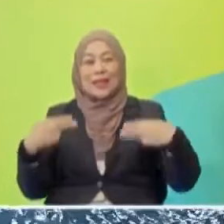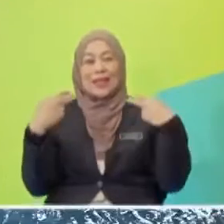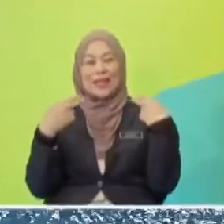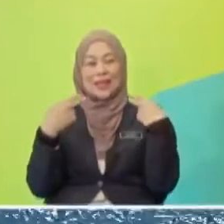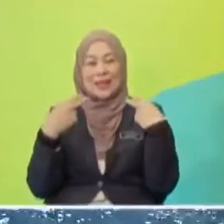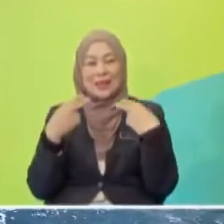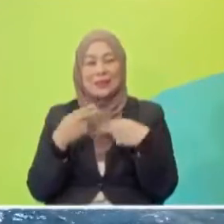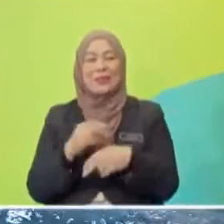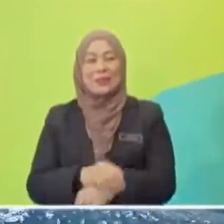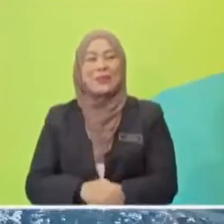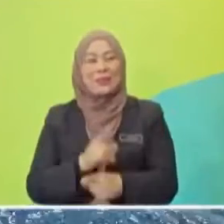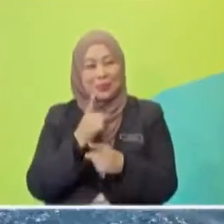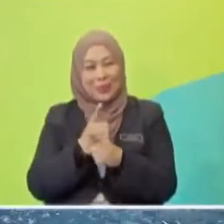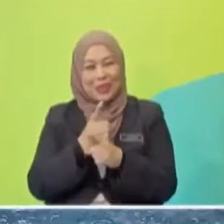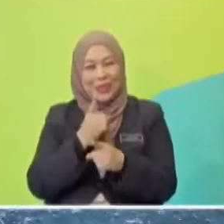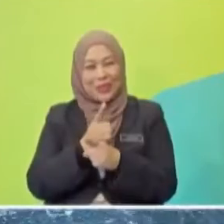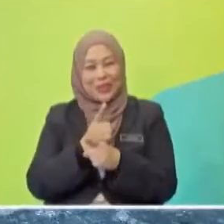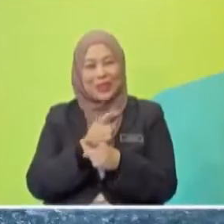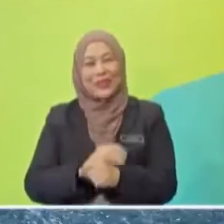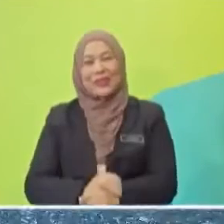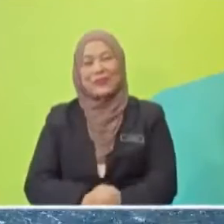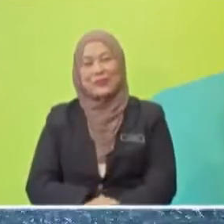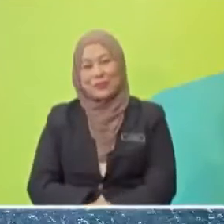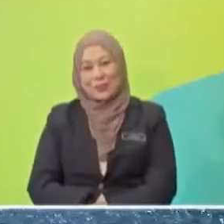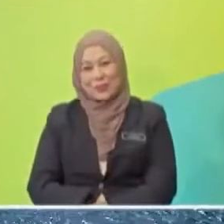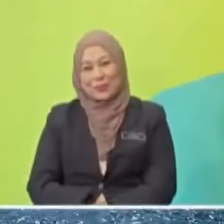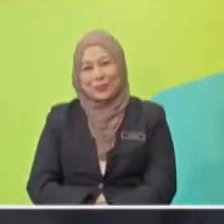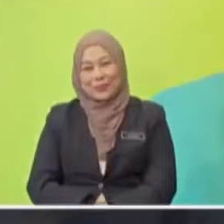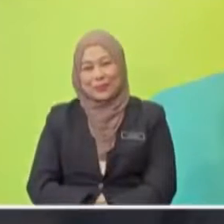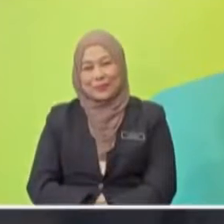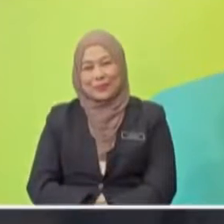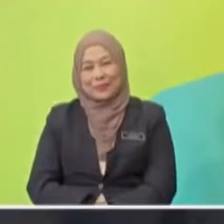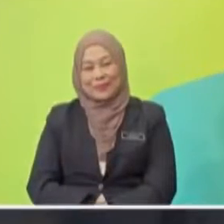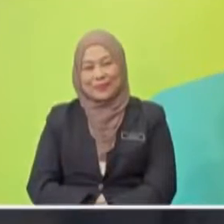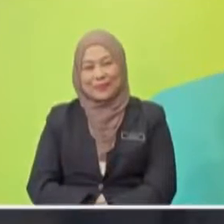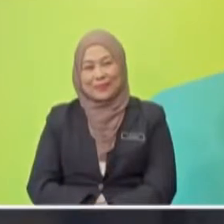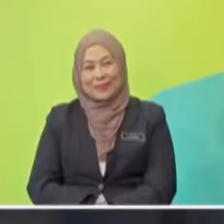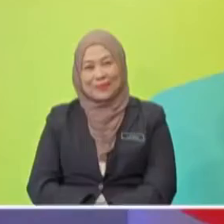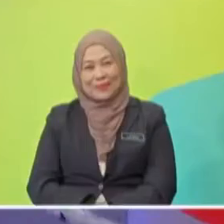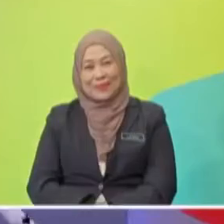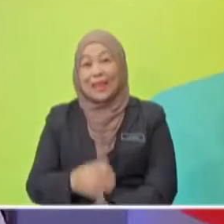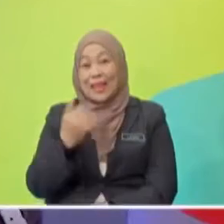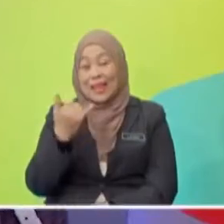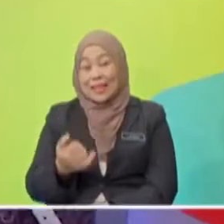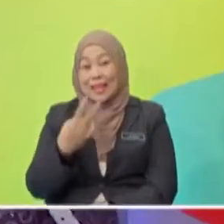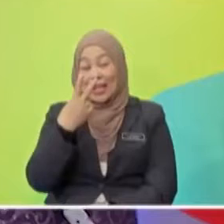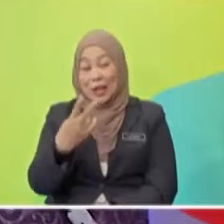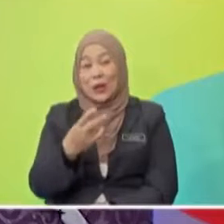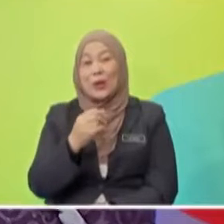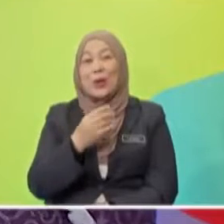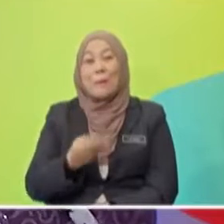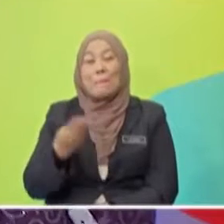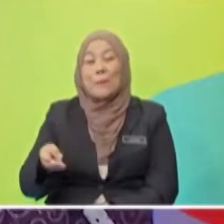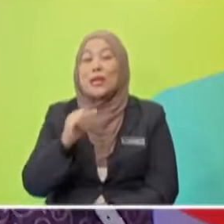siapa deh lihat Oke sekarang kita Uci mindah kepada benda yang bukan hidup Oke